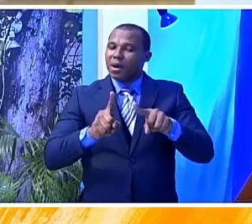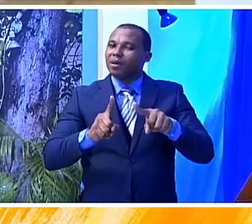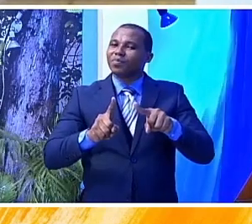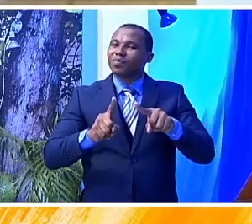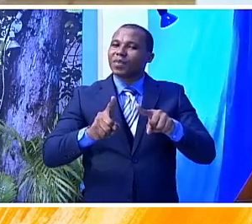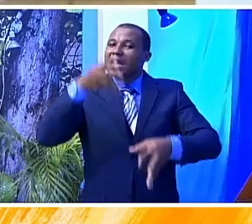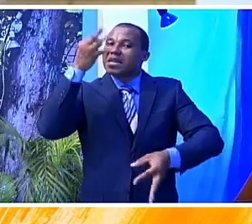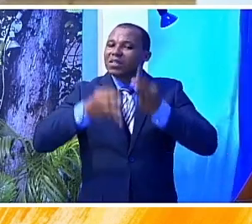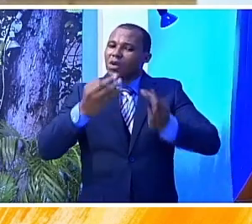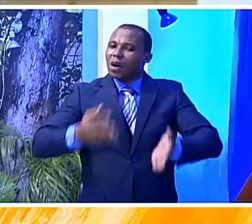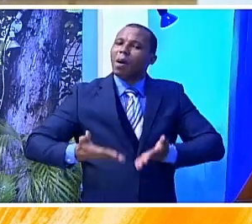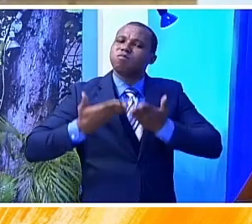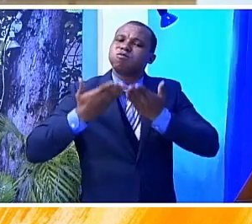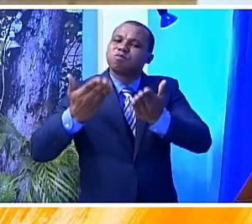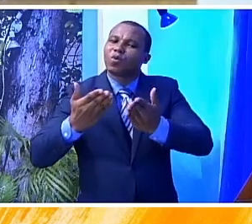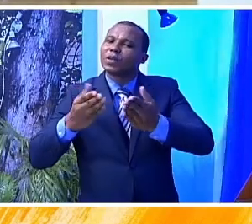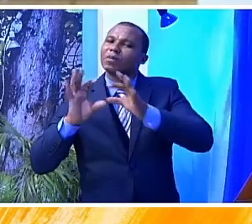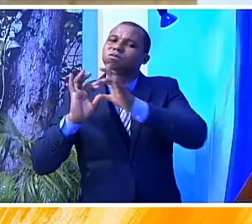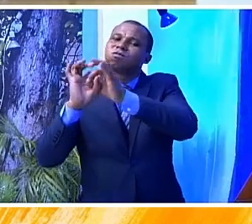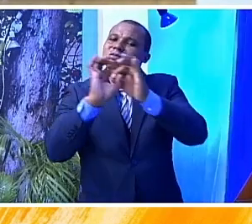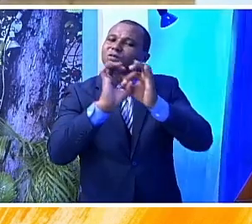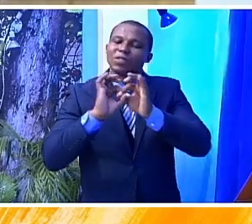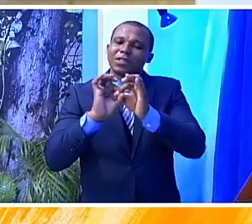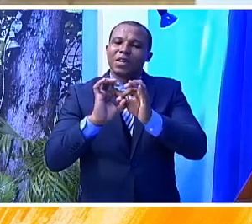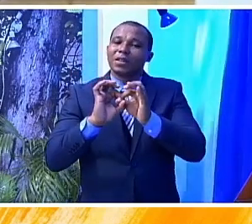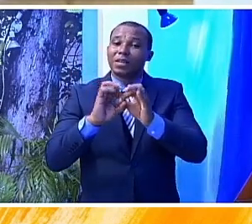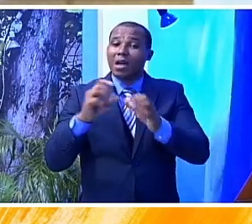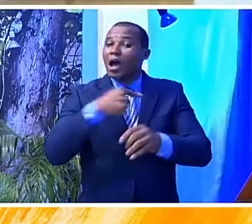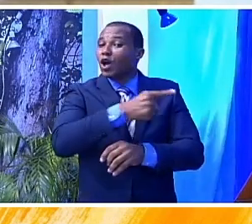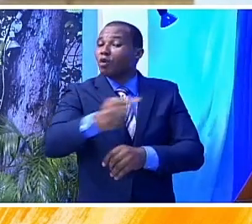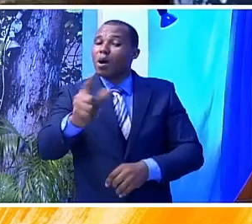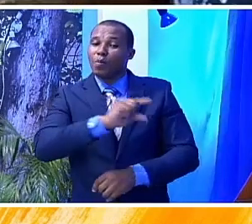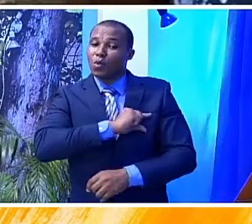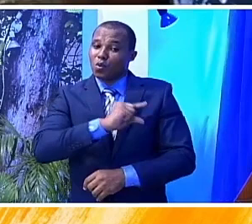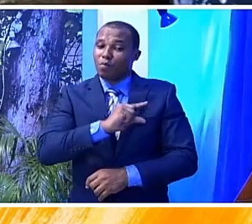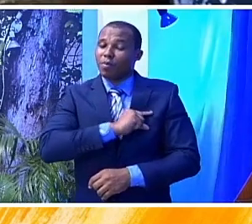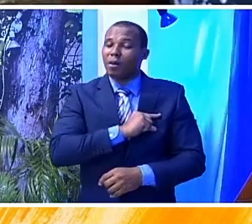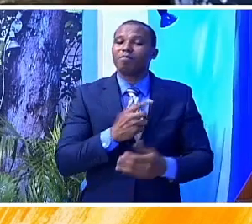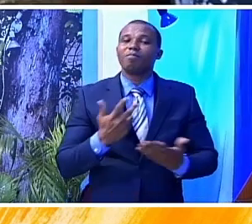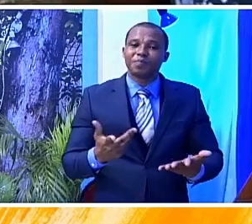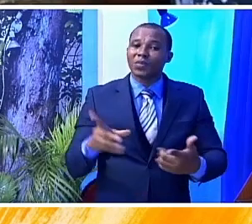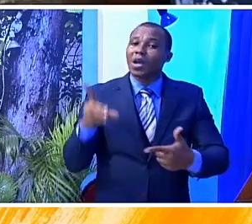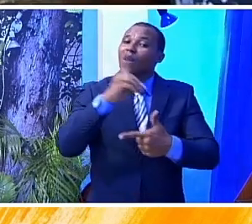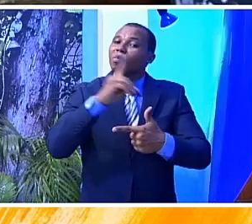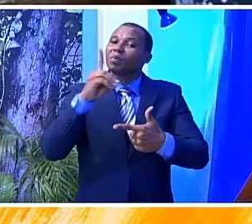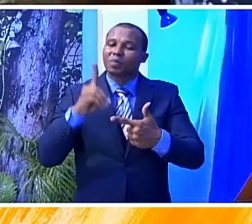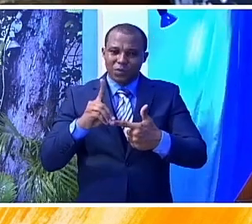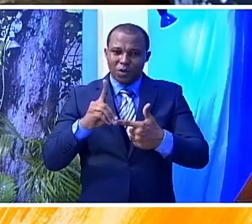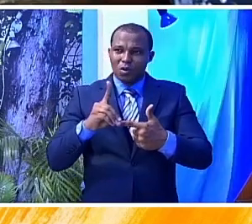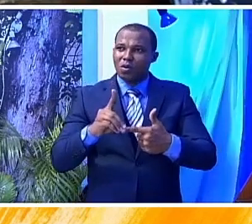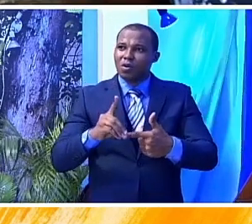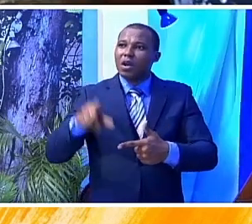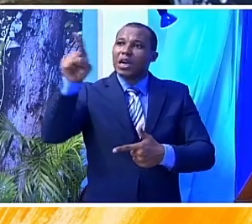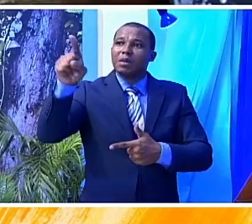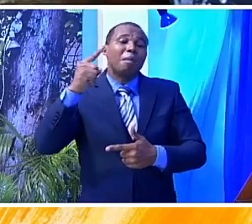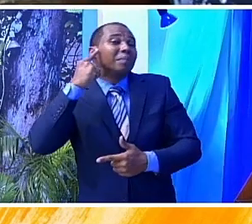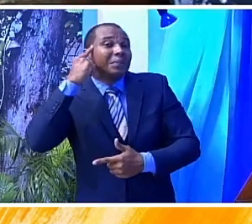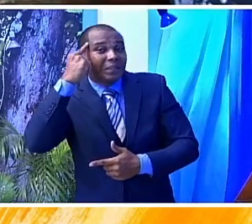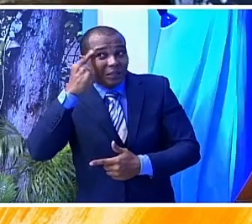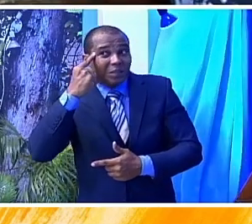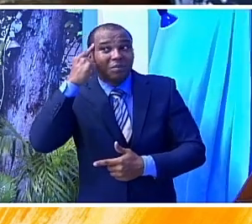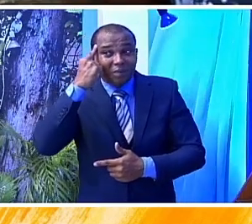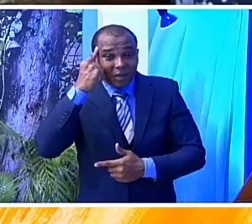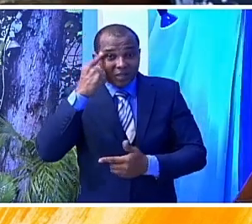nous ka porter comme solidarité a si nous pas porter nous coupable donc c'est ça moi même moi penser